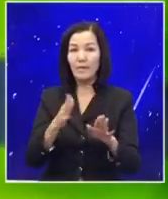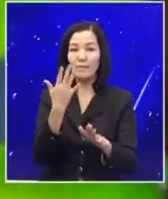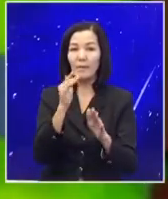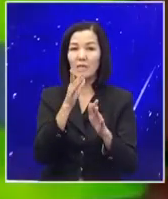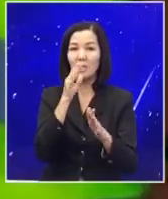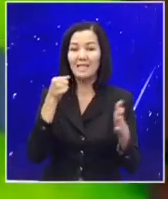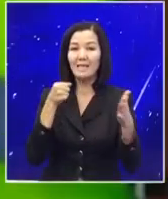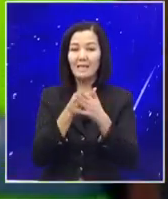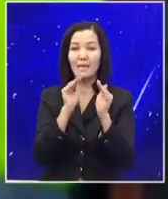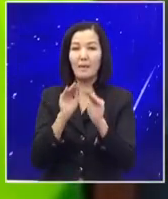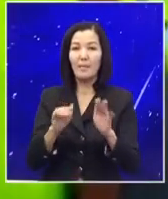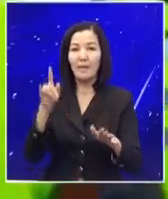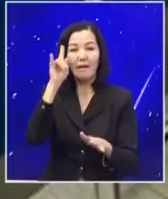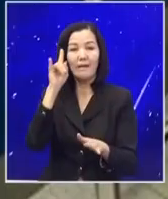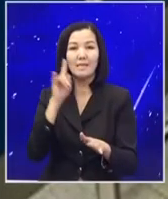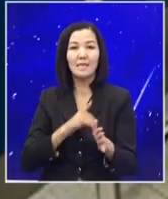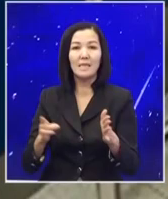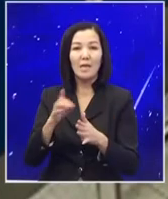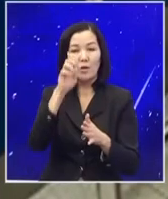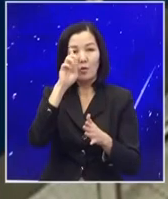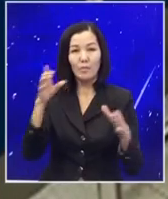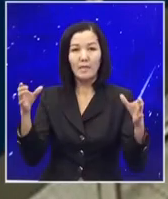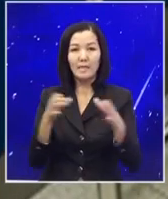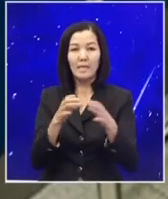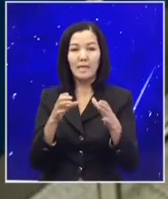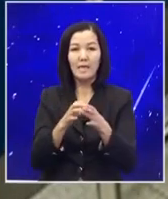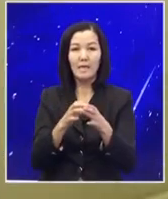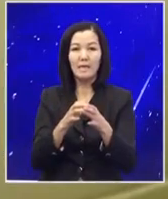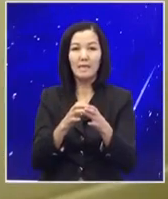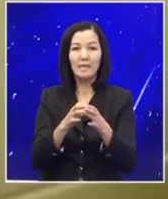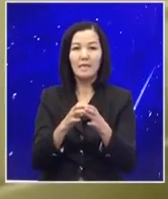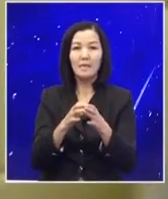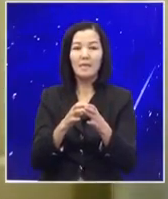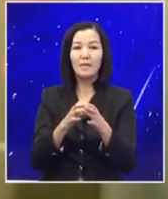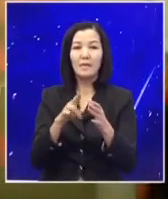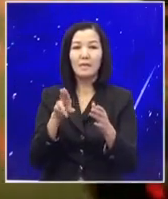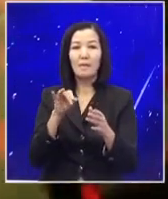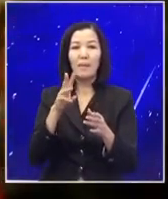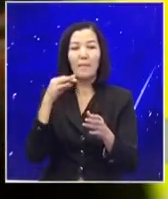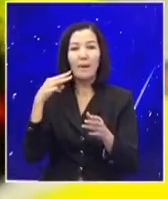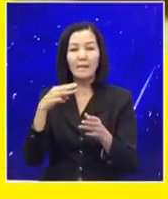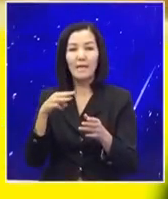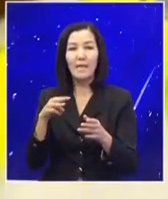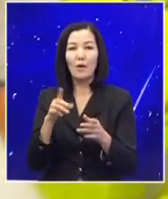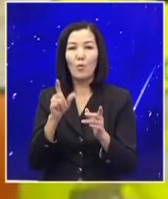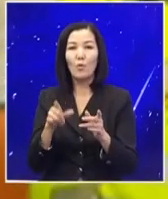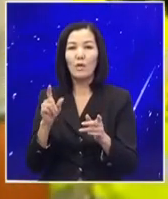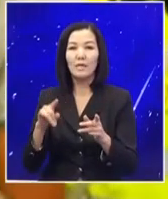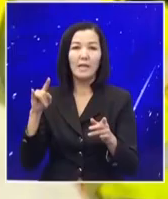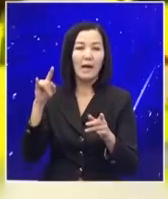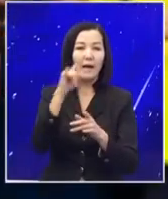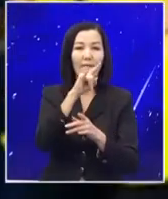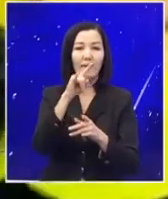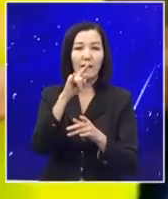балалар Қазақстан Республикасының үкіметтік делегациялары мен елде аккредиттелген дипломатиялық уәкілдер,